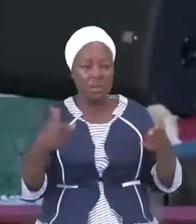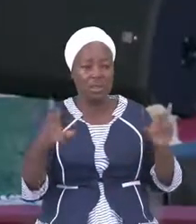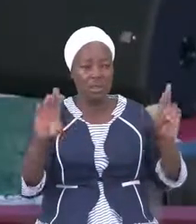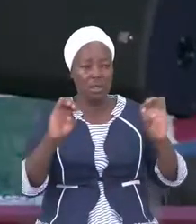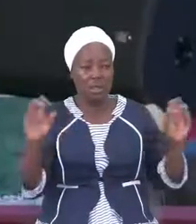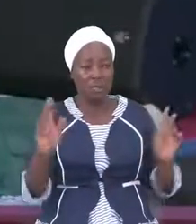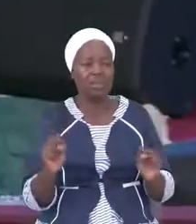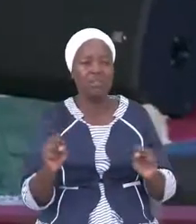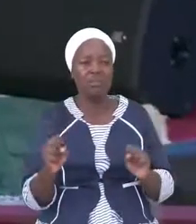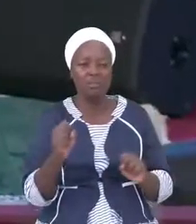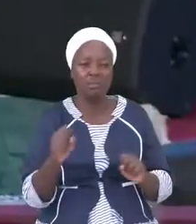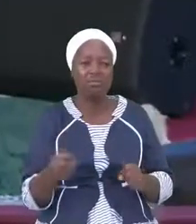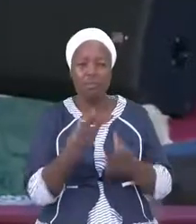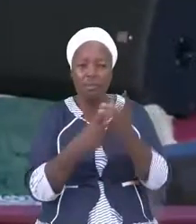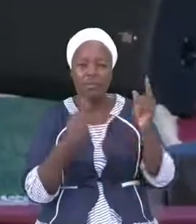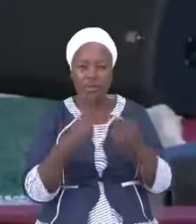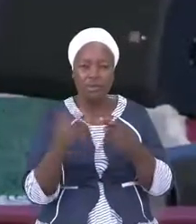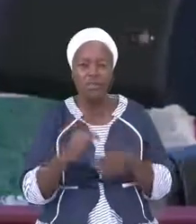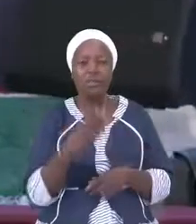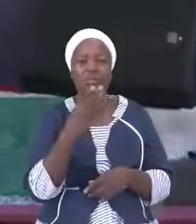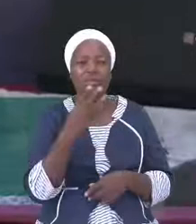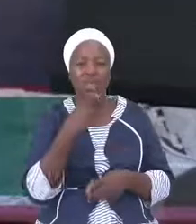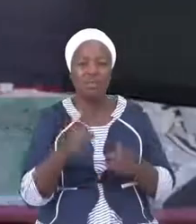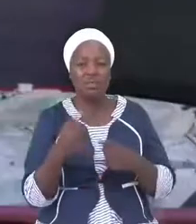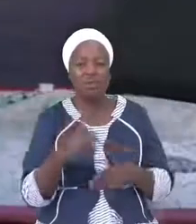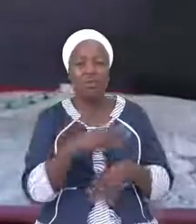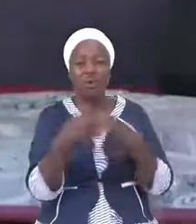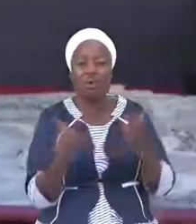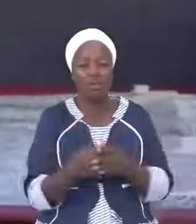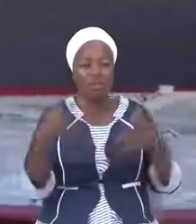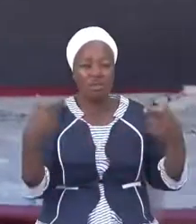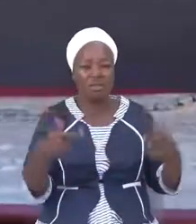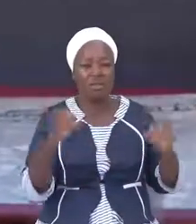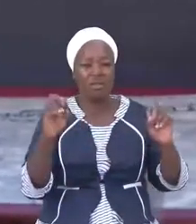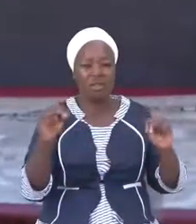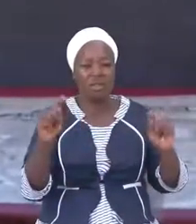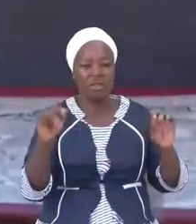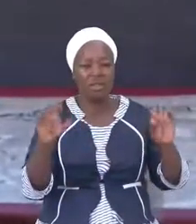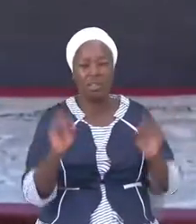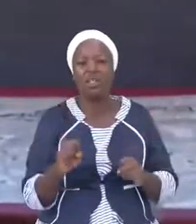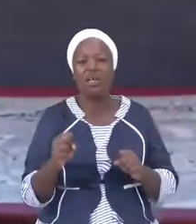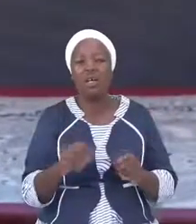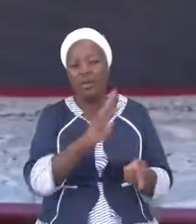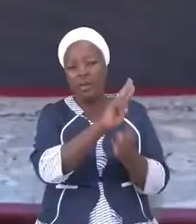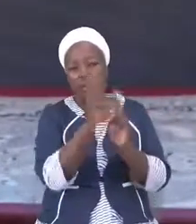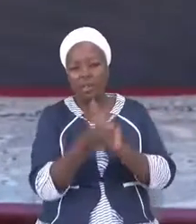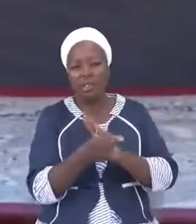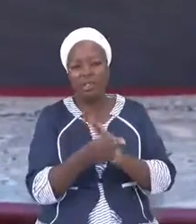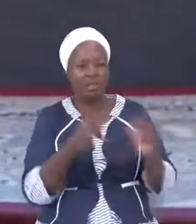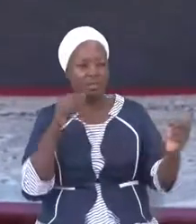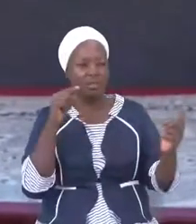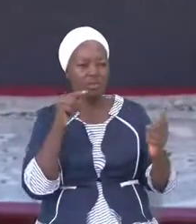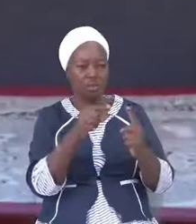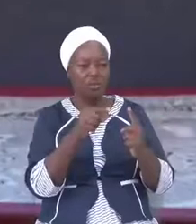la repentance, annonça aux Juifs et aux Grecs la repentance envers Dieu et la foi